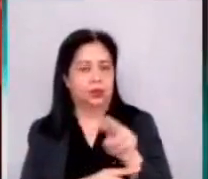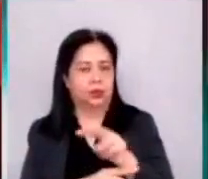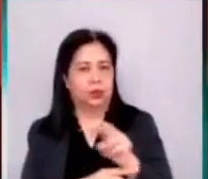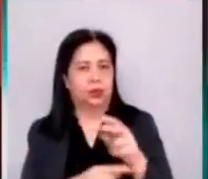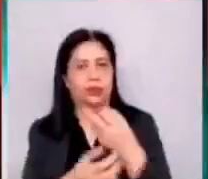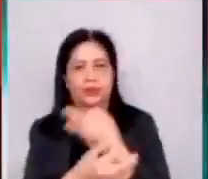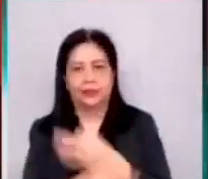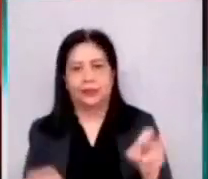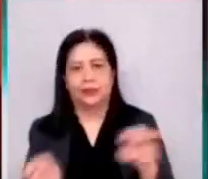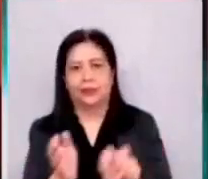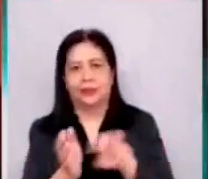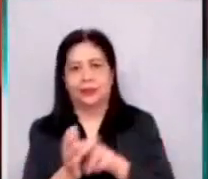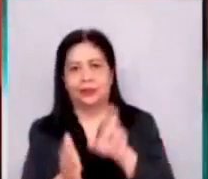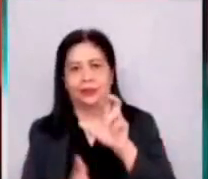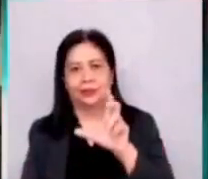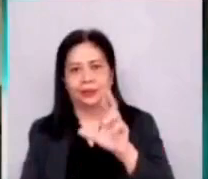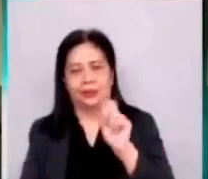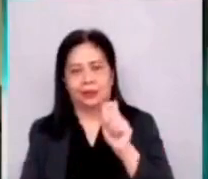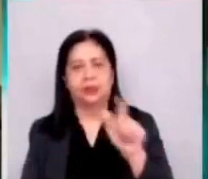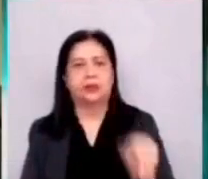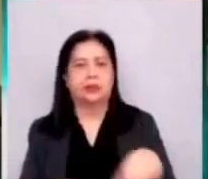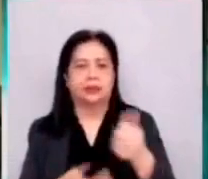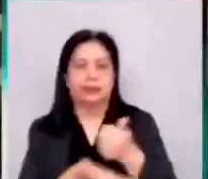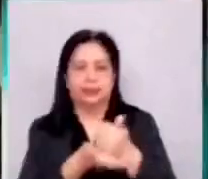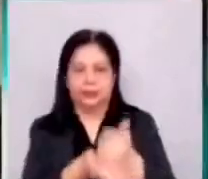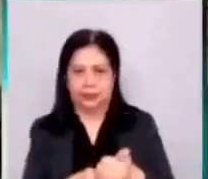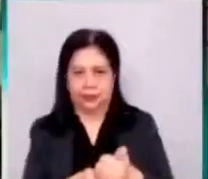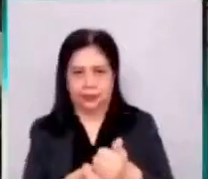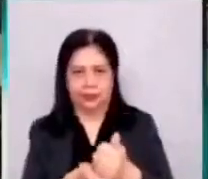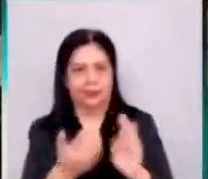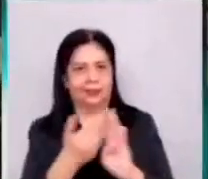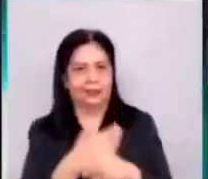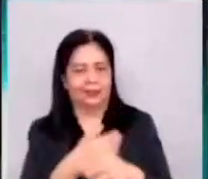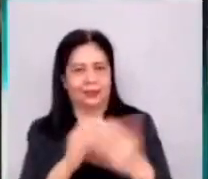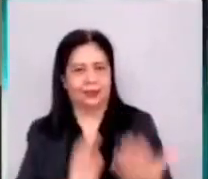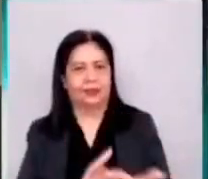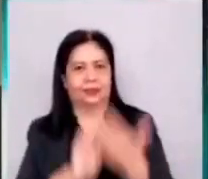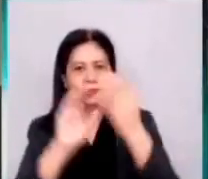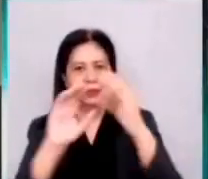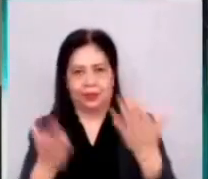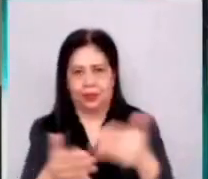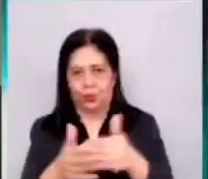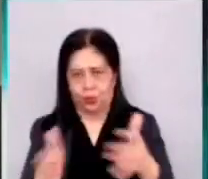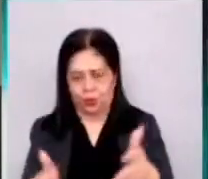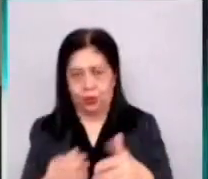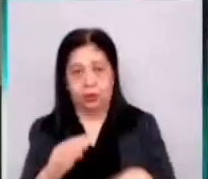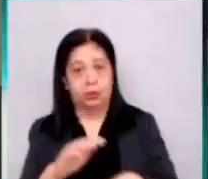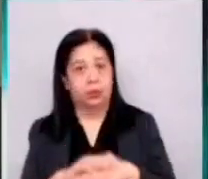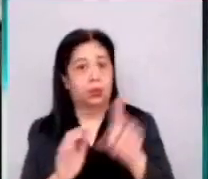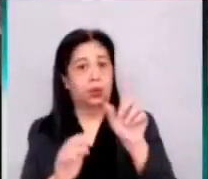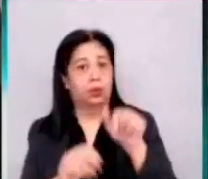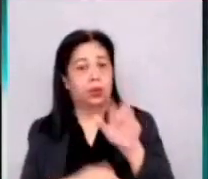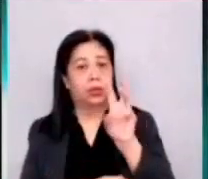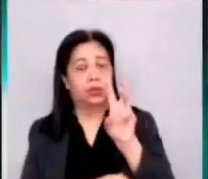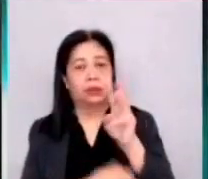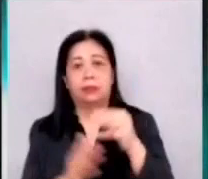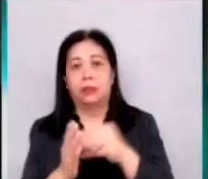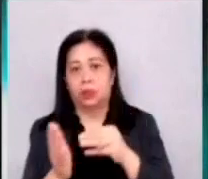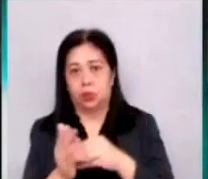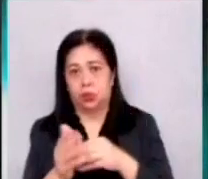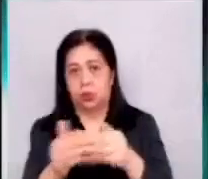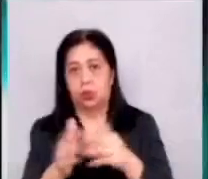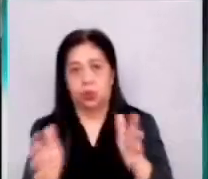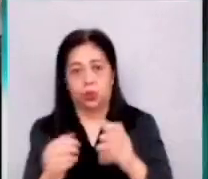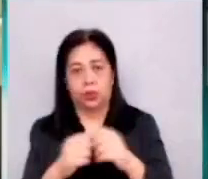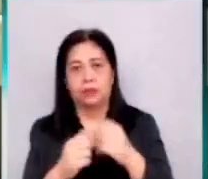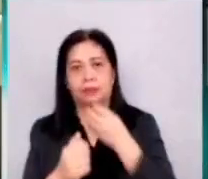LRT2 para bigyang ayuda mga estudyanteng bumabalik na sa face-to-face classes. Umabot sa mahigit 1.6 million na estudyante ang nakinabang